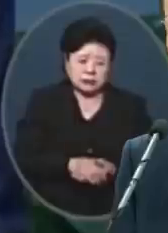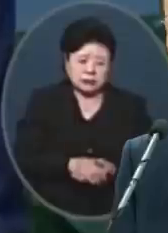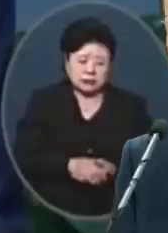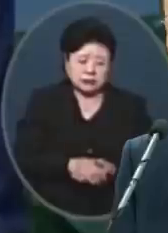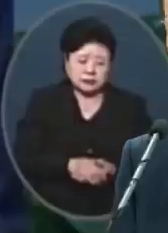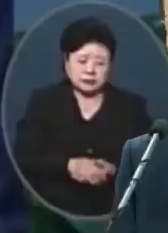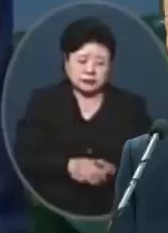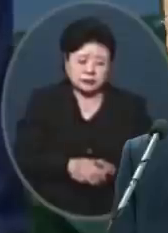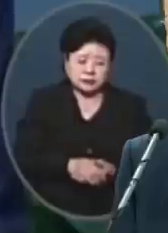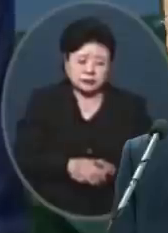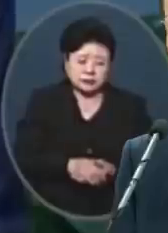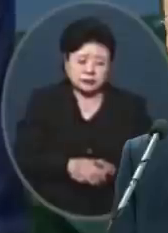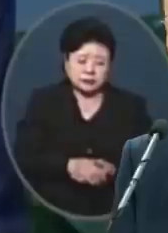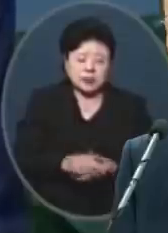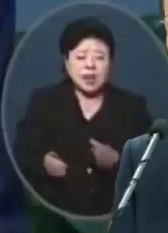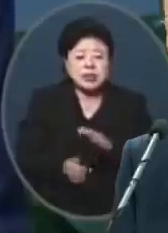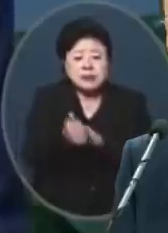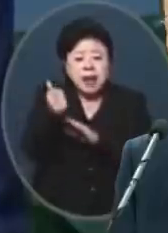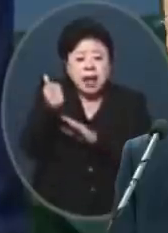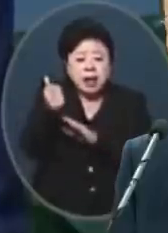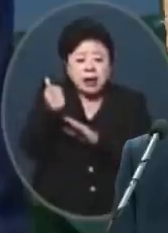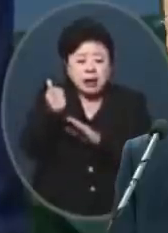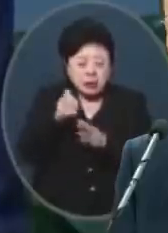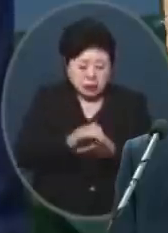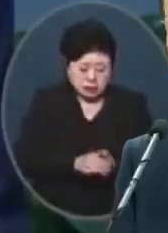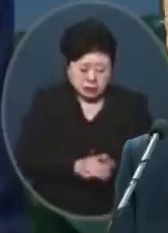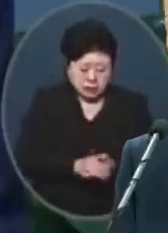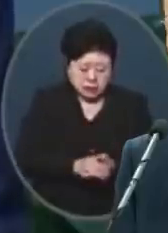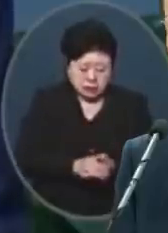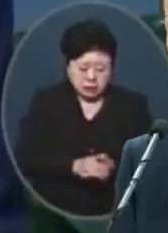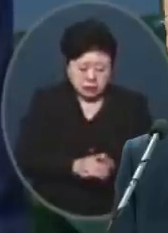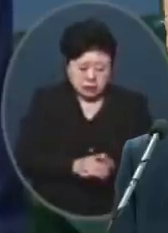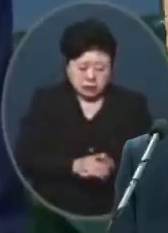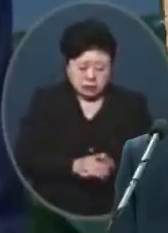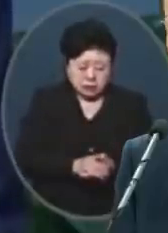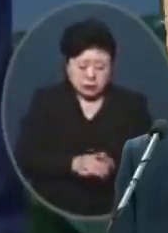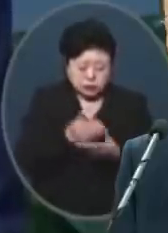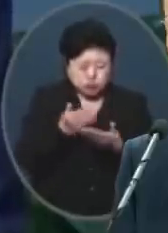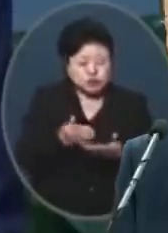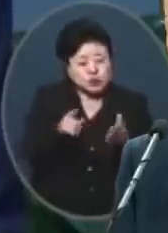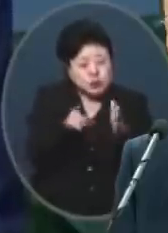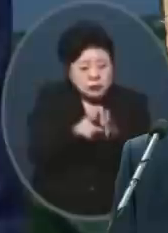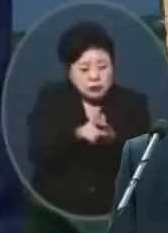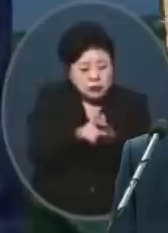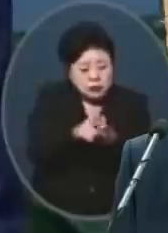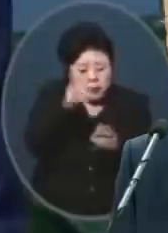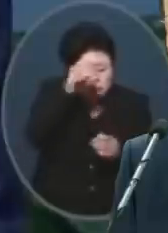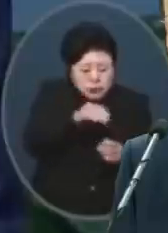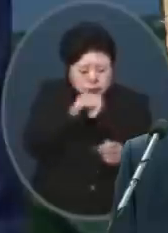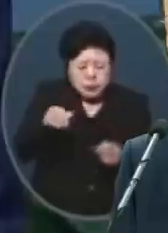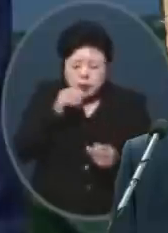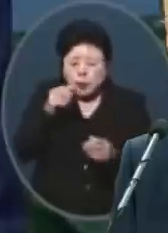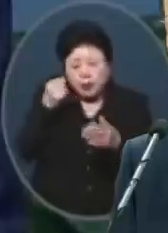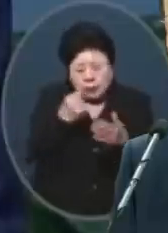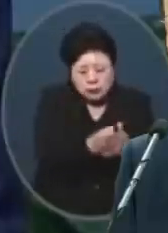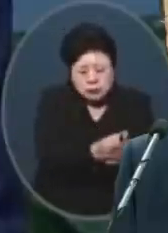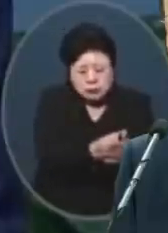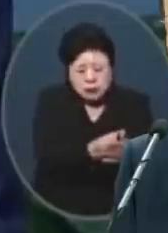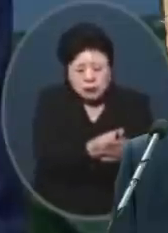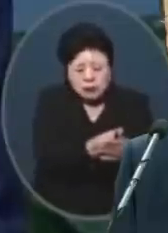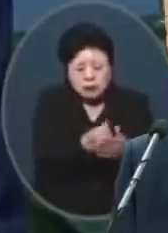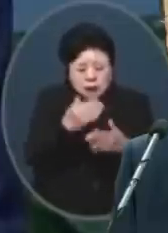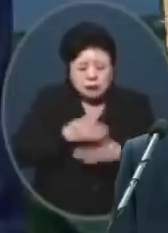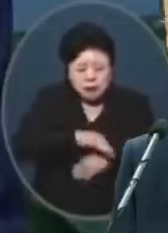그런 희망을 주님께서 주시기 위해서 십자가에 못 박혀